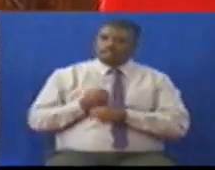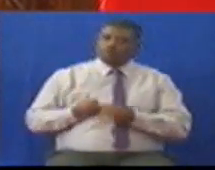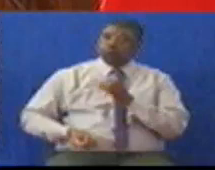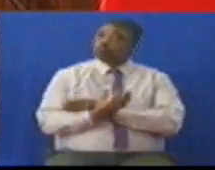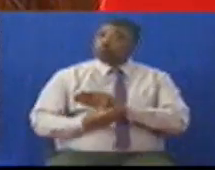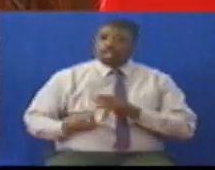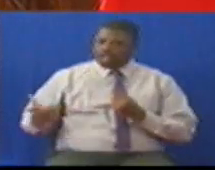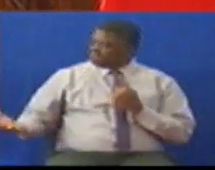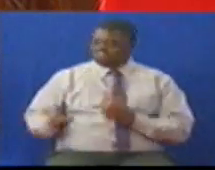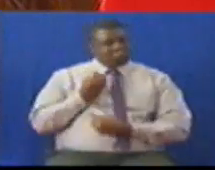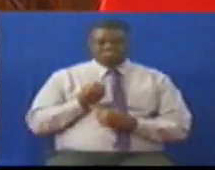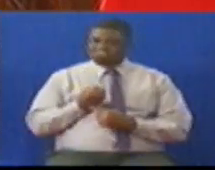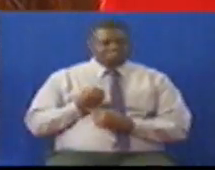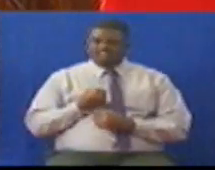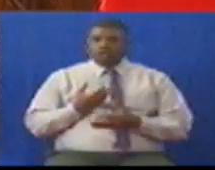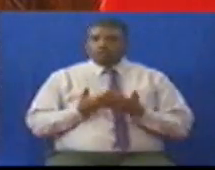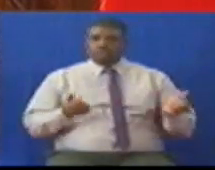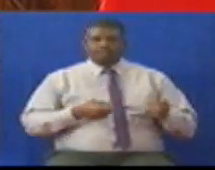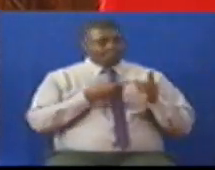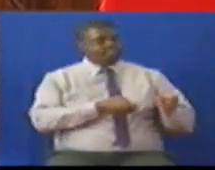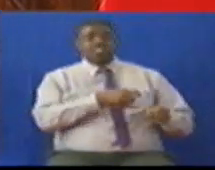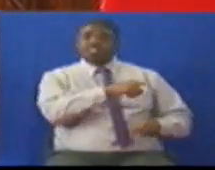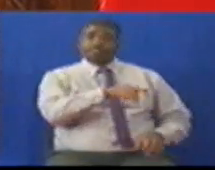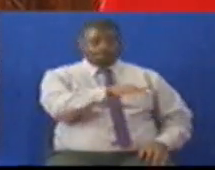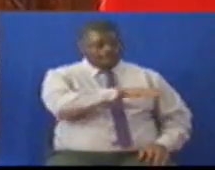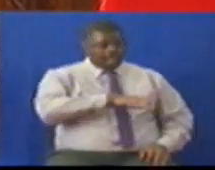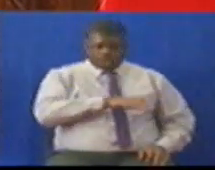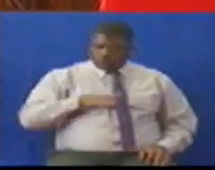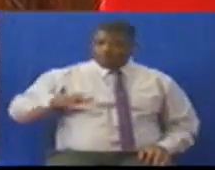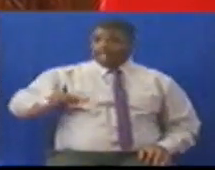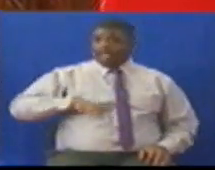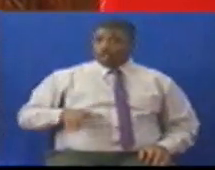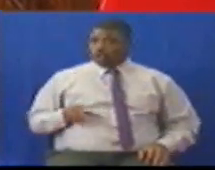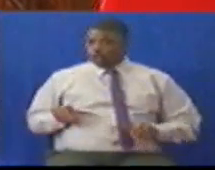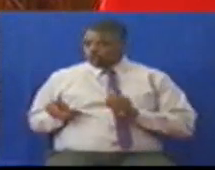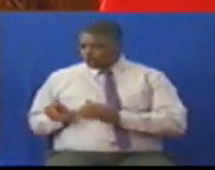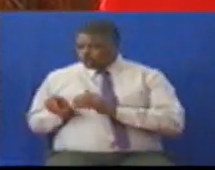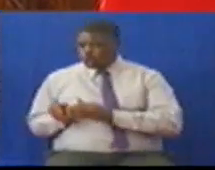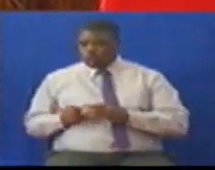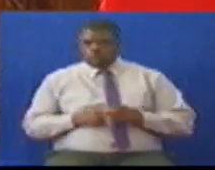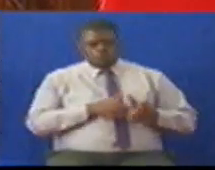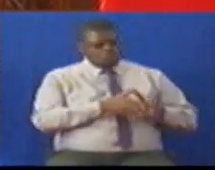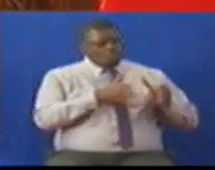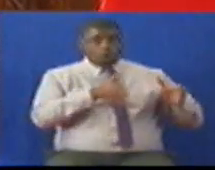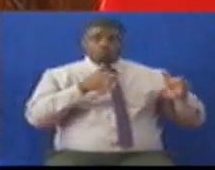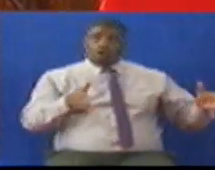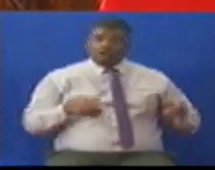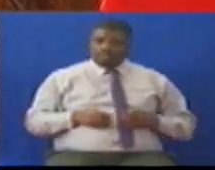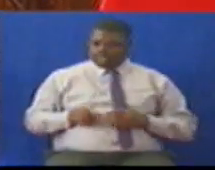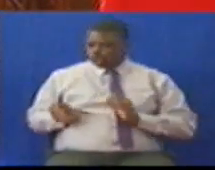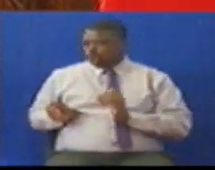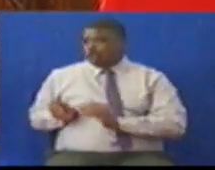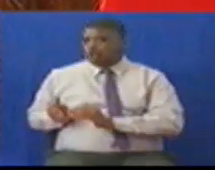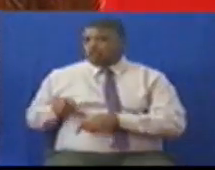bado hatujafanikiwa kwa sababu vita hii ina maeneo mawili makubwa. Rushwa ndogo ndogo ambayo ni systemic na rushwa kubwa. Rushwa ndogo